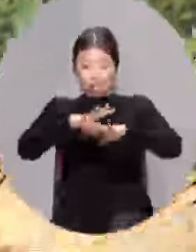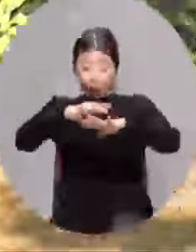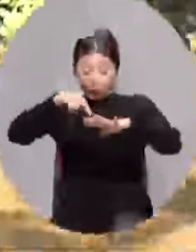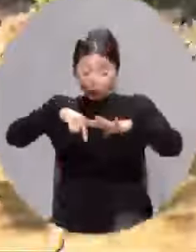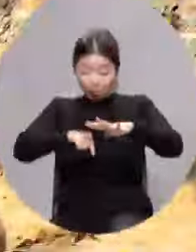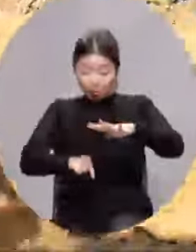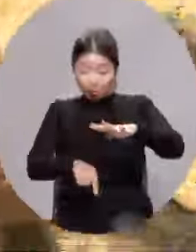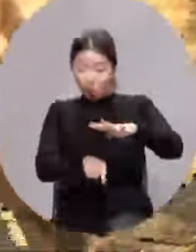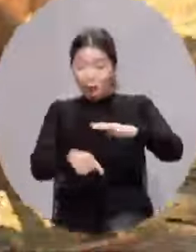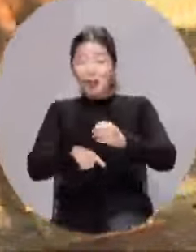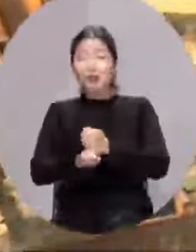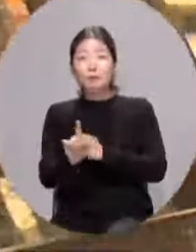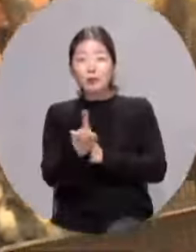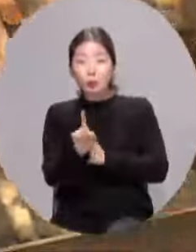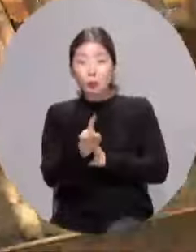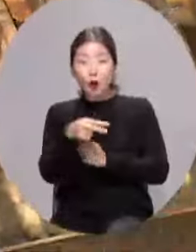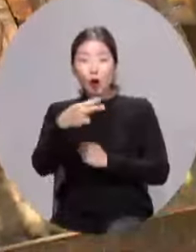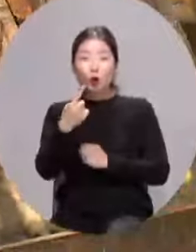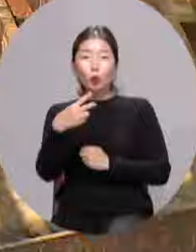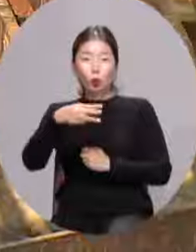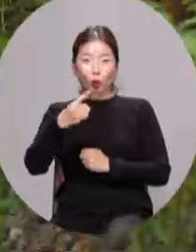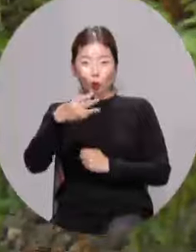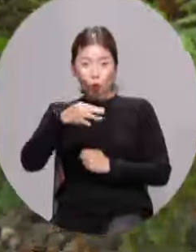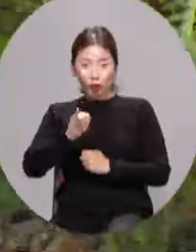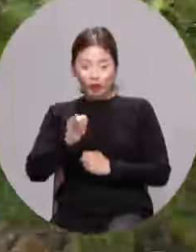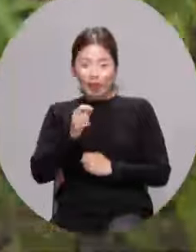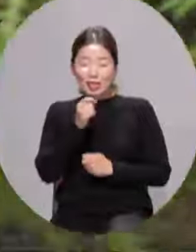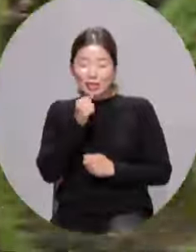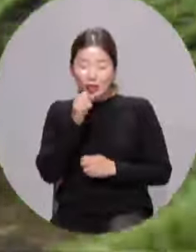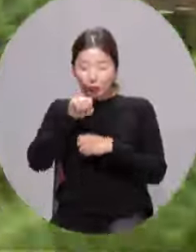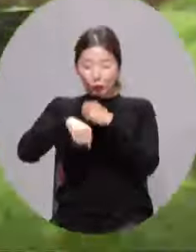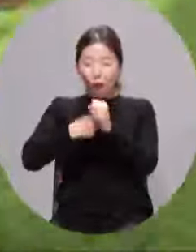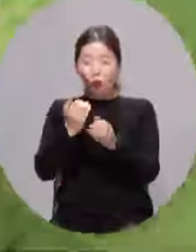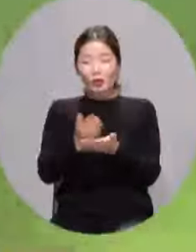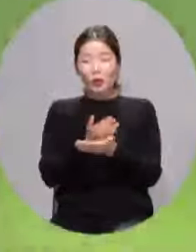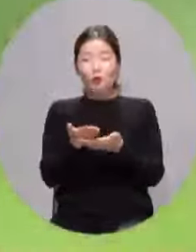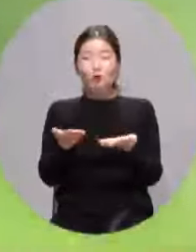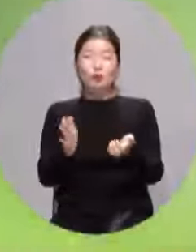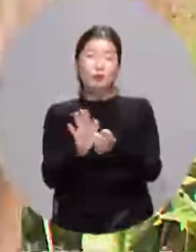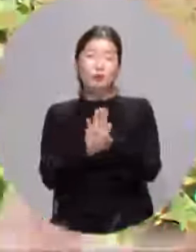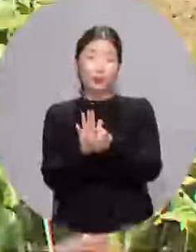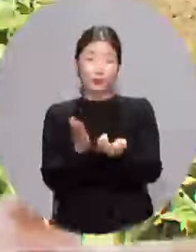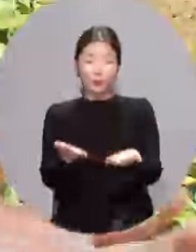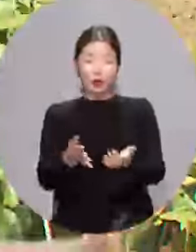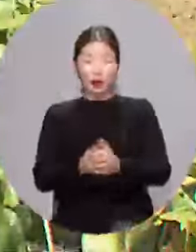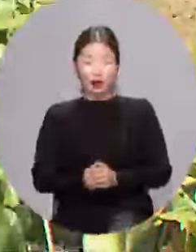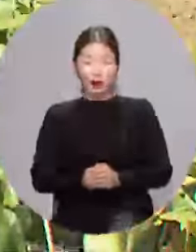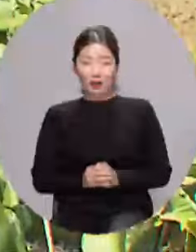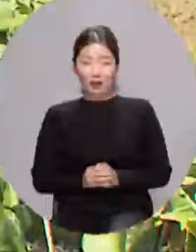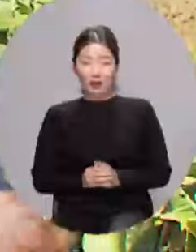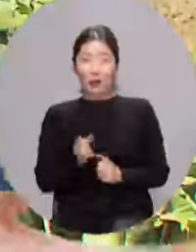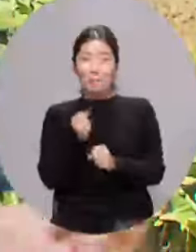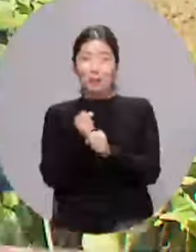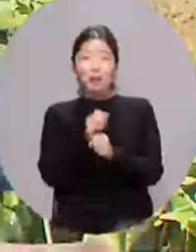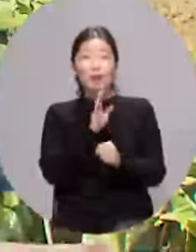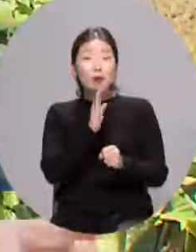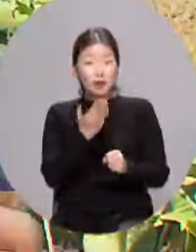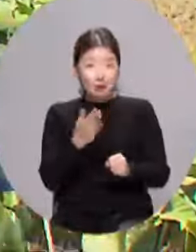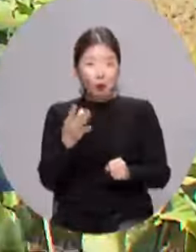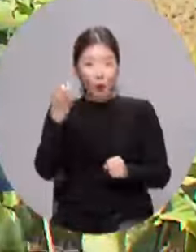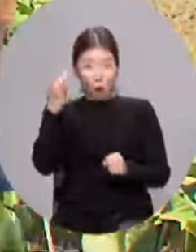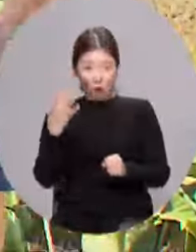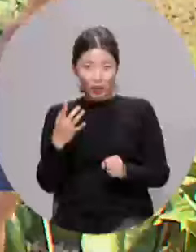아래 작은 공간은 떨어진 도토리를 작은 동물들과 나누려는 배려이기도 합니다. 만들어진 정원이지만 원래